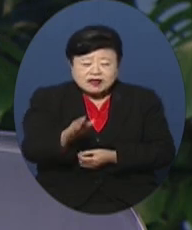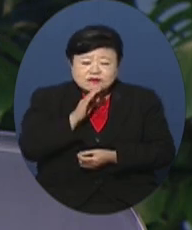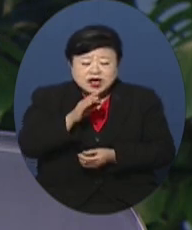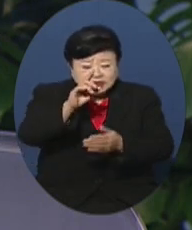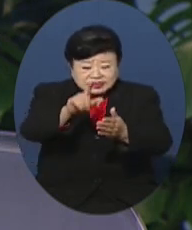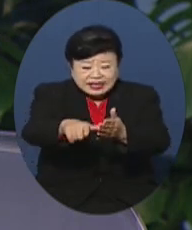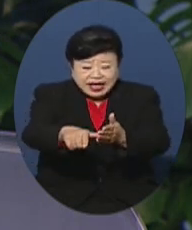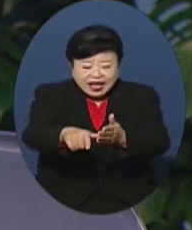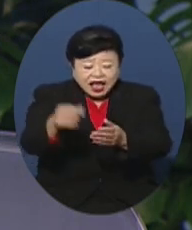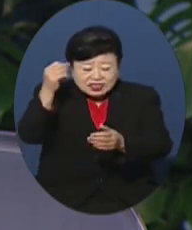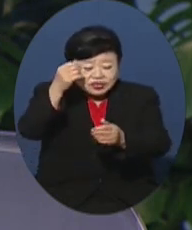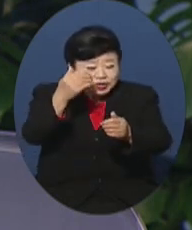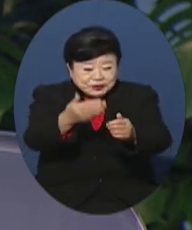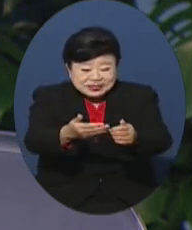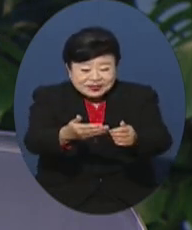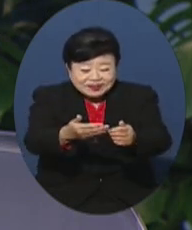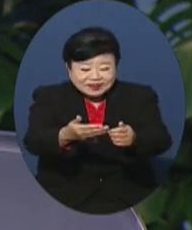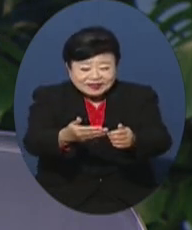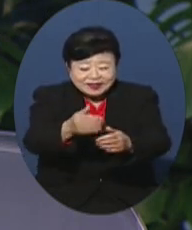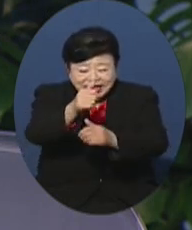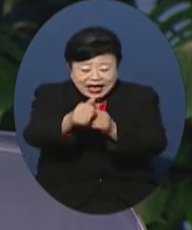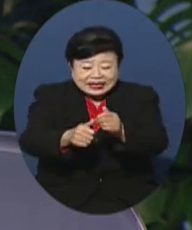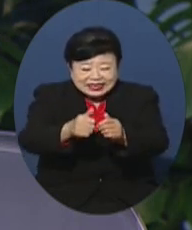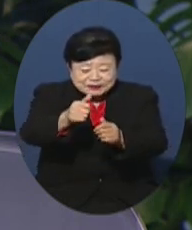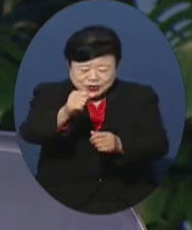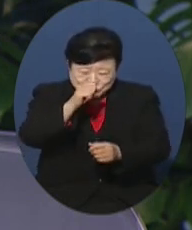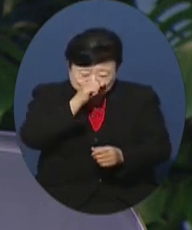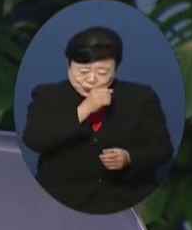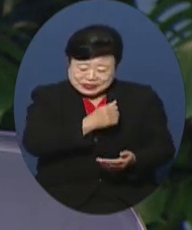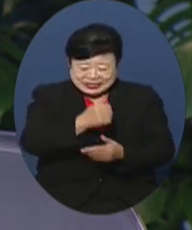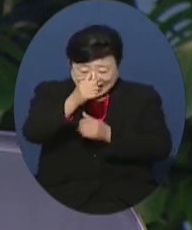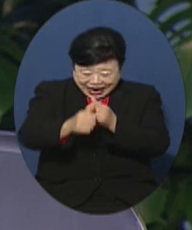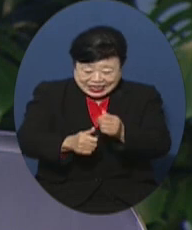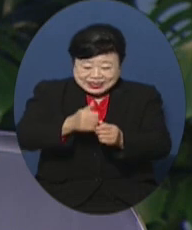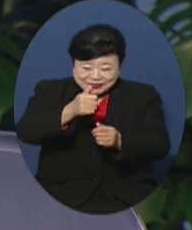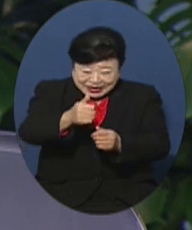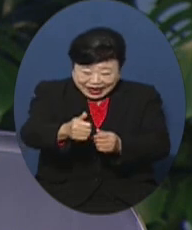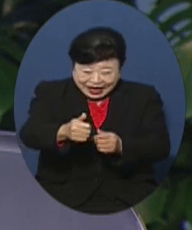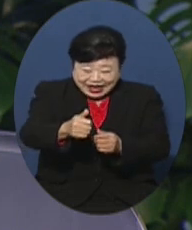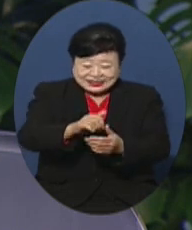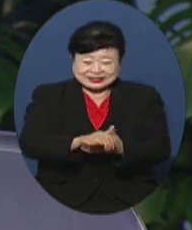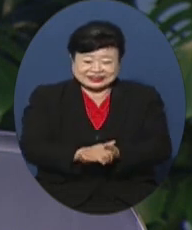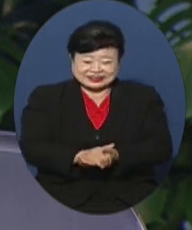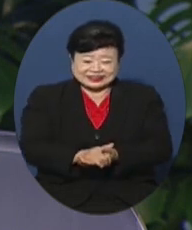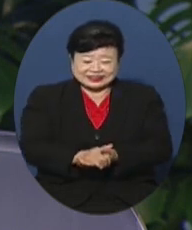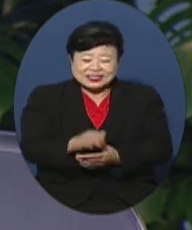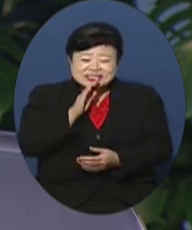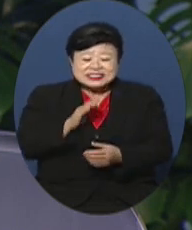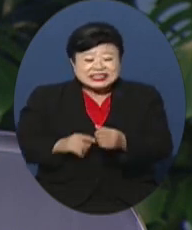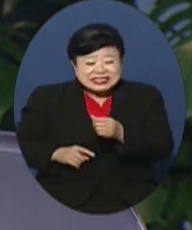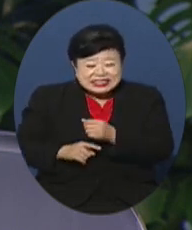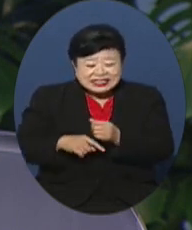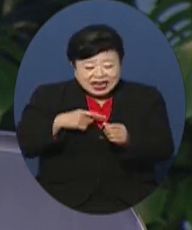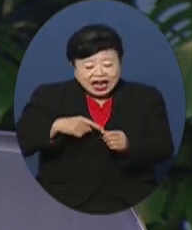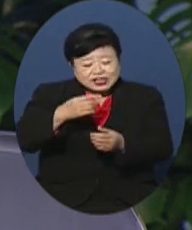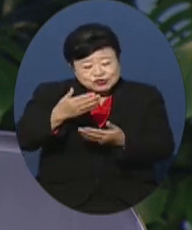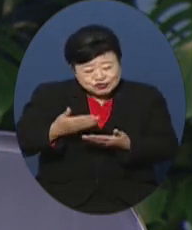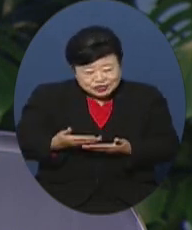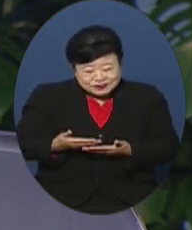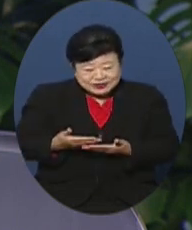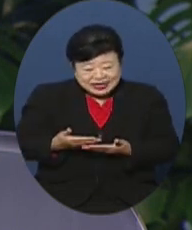그때 성령께서 하나님은 좋으신 하나님이라는 진리를